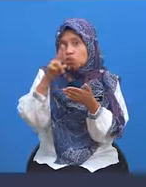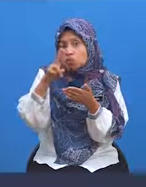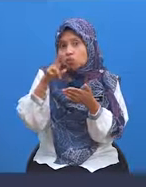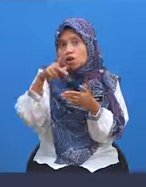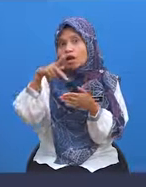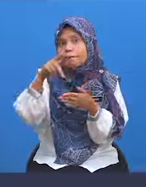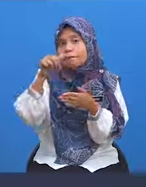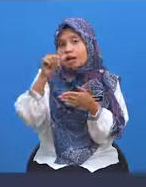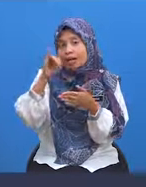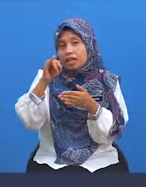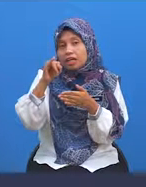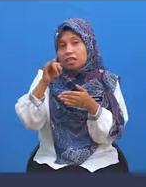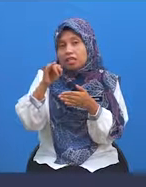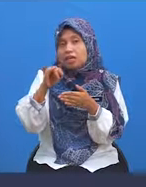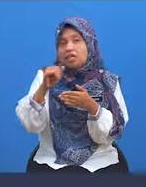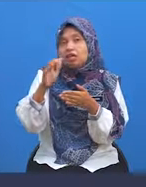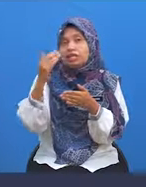kala bagi graf tangent.